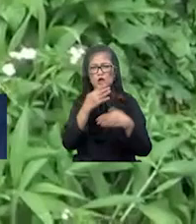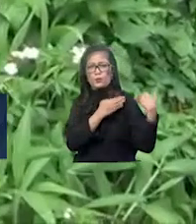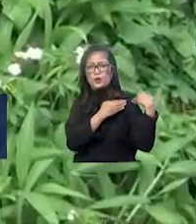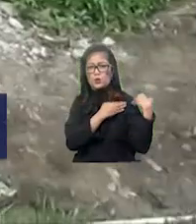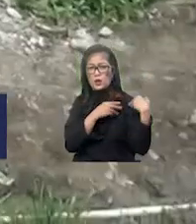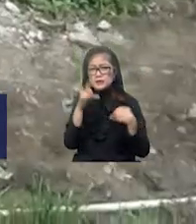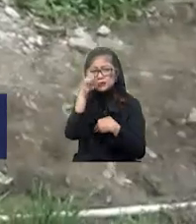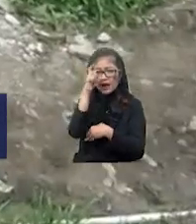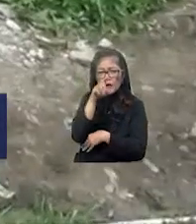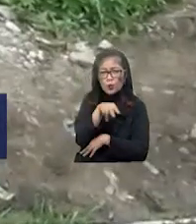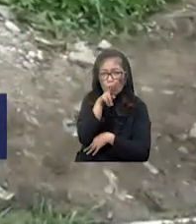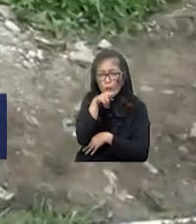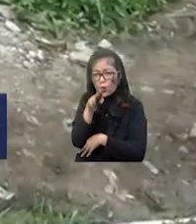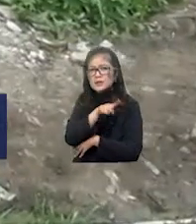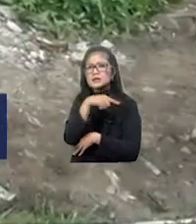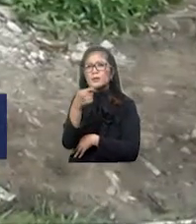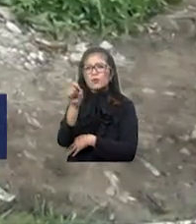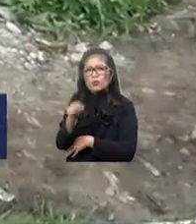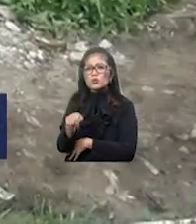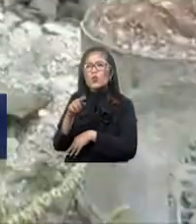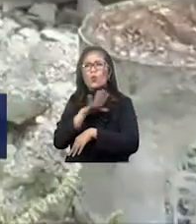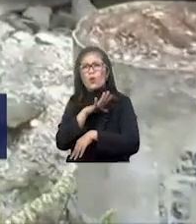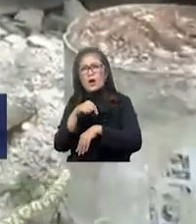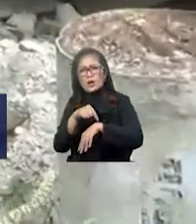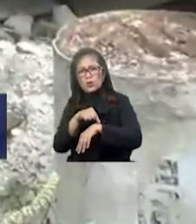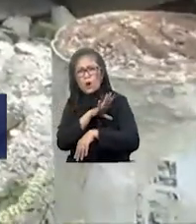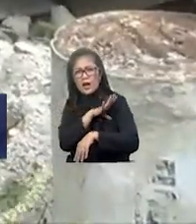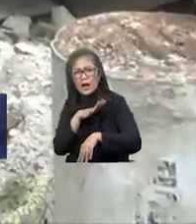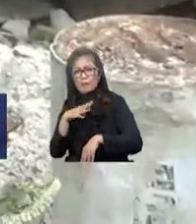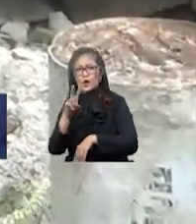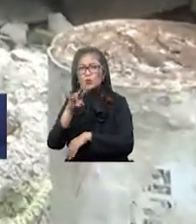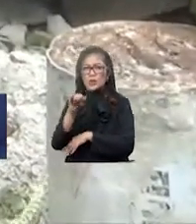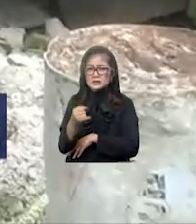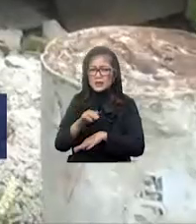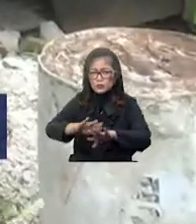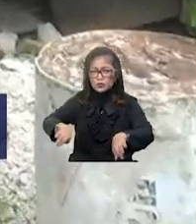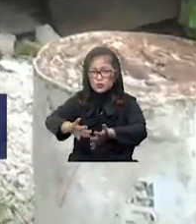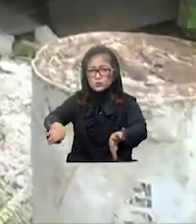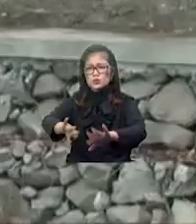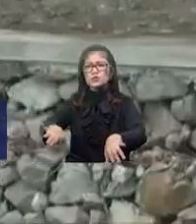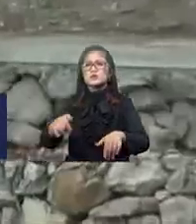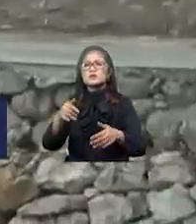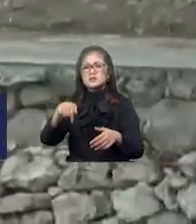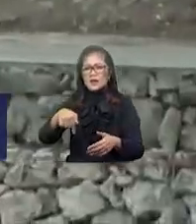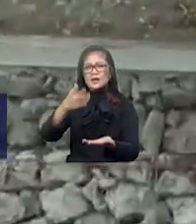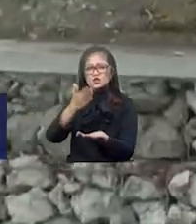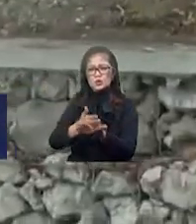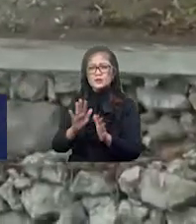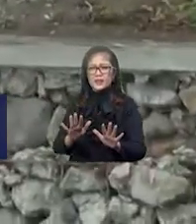pencarian ular sehingga membutuhkan waktu cukup lama Setelah sekitar 2 jam penyisiran pencarian pun dihentikan